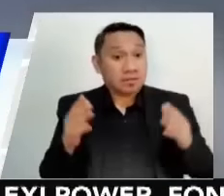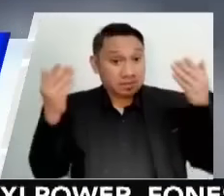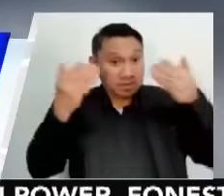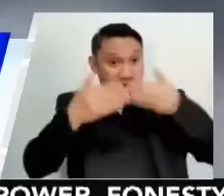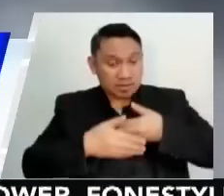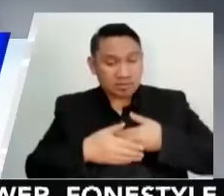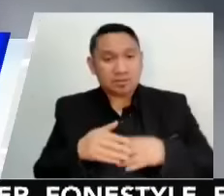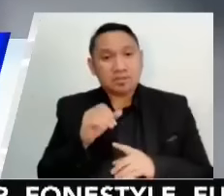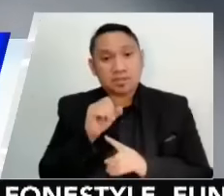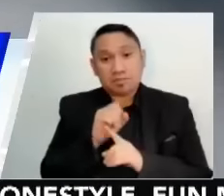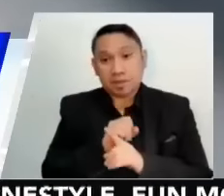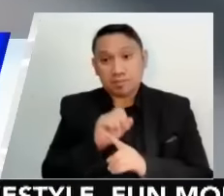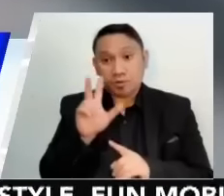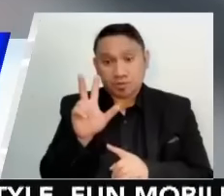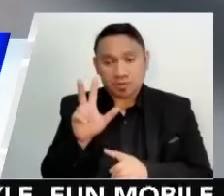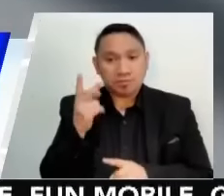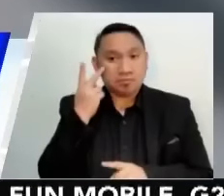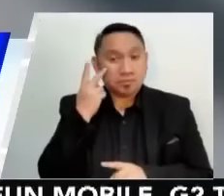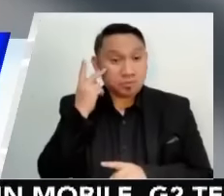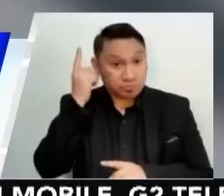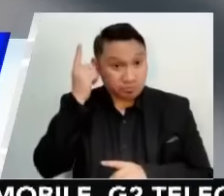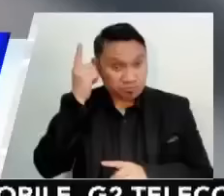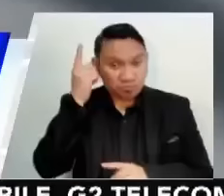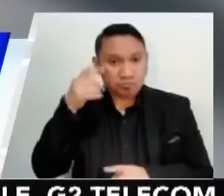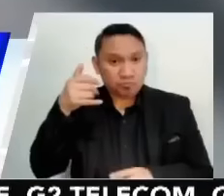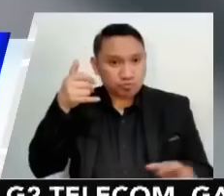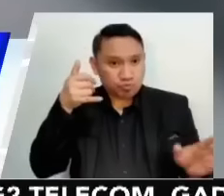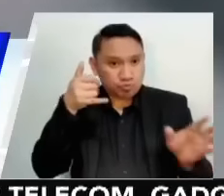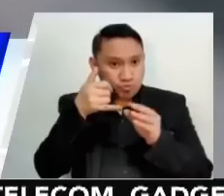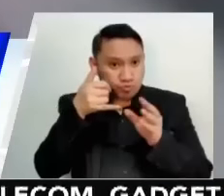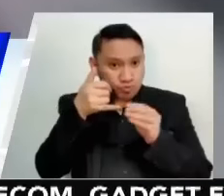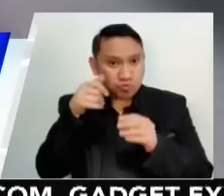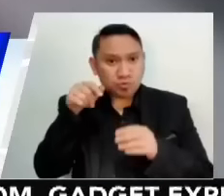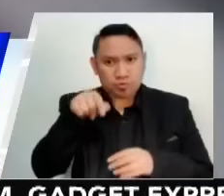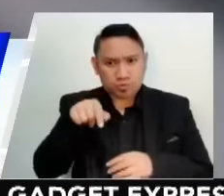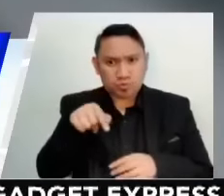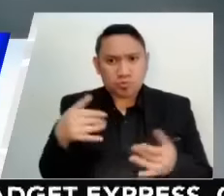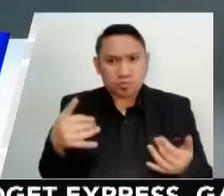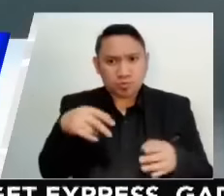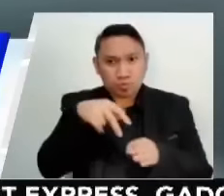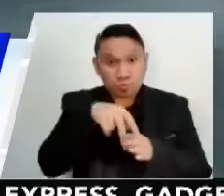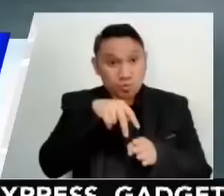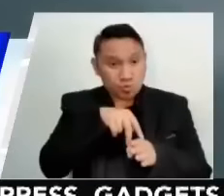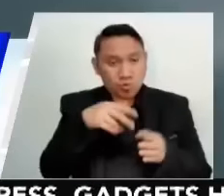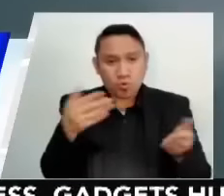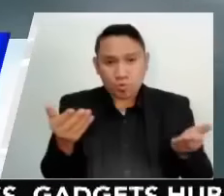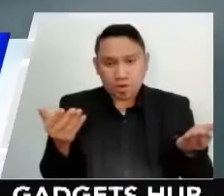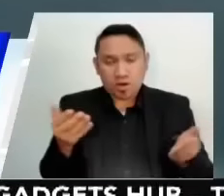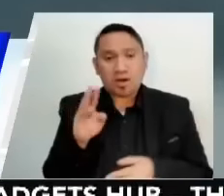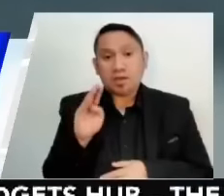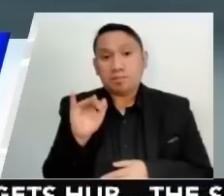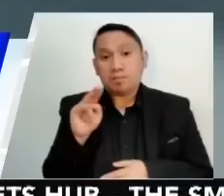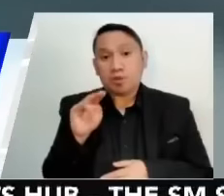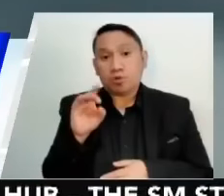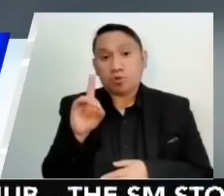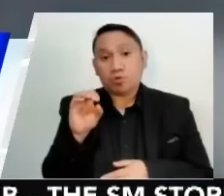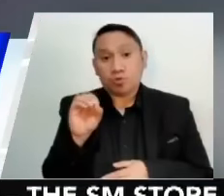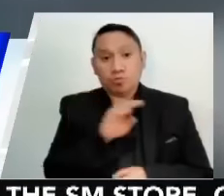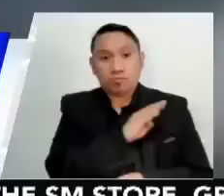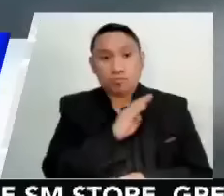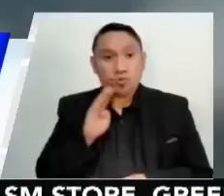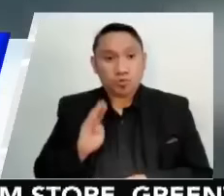CCTV, ang paghabol at pagharang ng mga pulis sa isang magkaangkas sa motorsiklo sa Binondo dahil ang kanilang motor walang